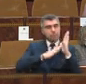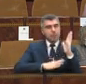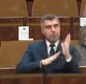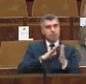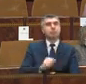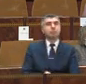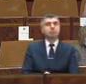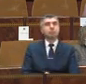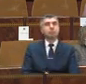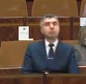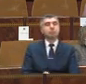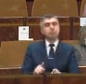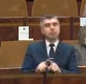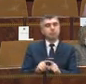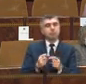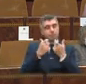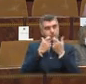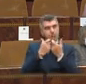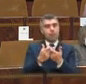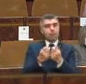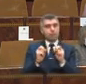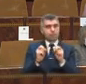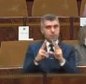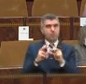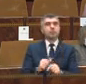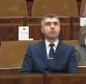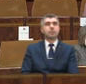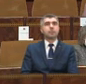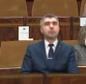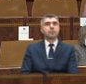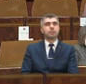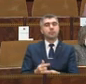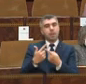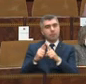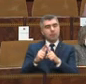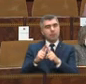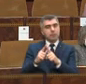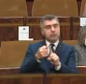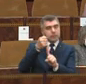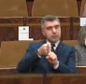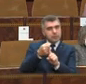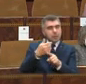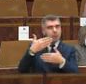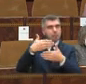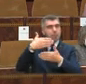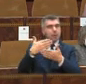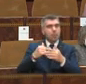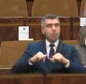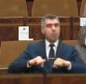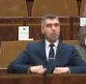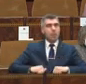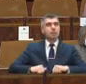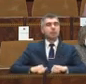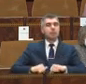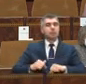تم ترجمته على أرض الواقع من خلال انكباب وزارتكم على بناء